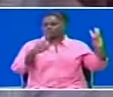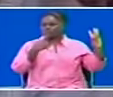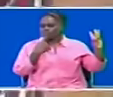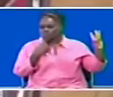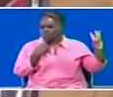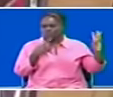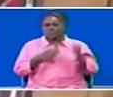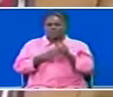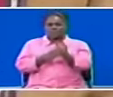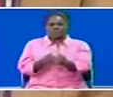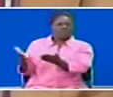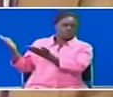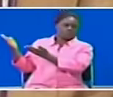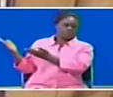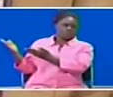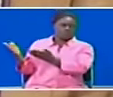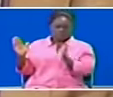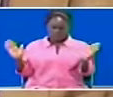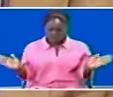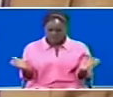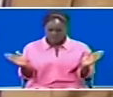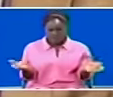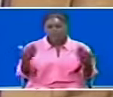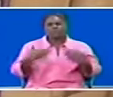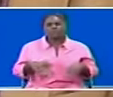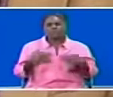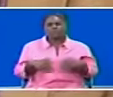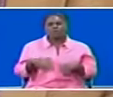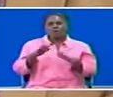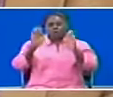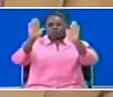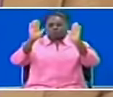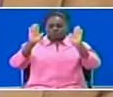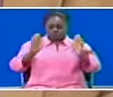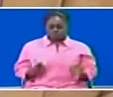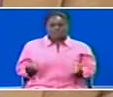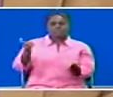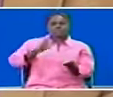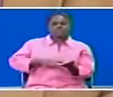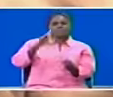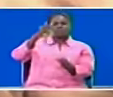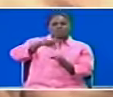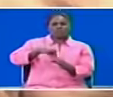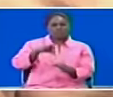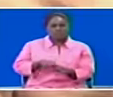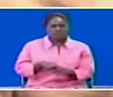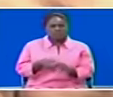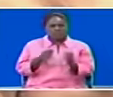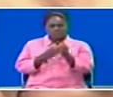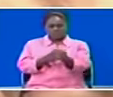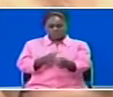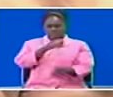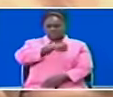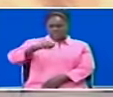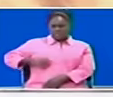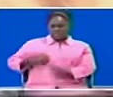wa eneo hili walifika tayari kuwarai pamoja na kueleza wenyeji hapa kuhusu umuhimu wa kujisajili kama wapiga kura. Wakiongozwa na seneta